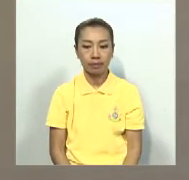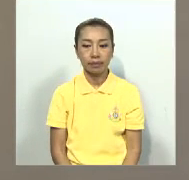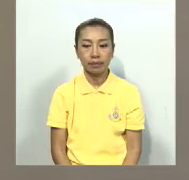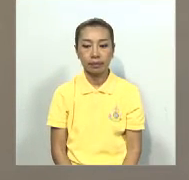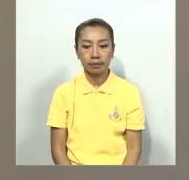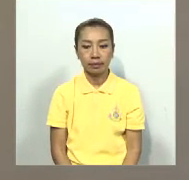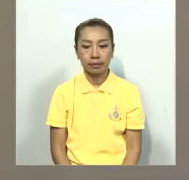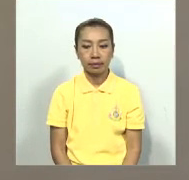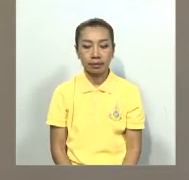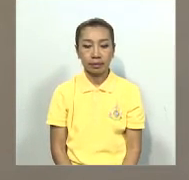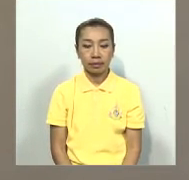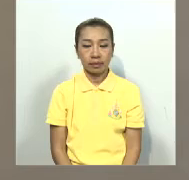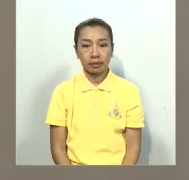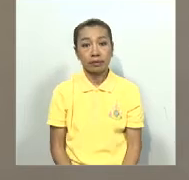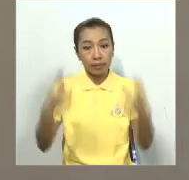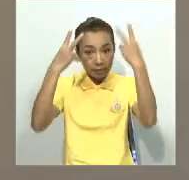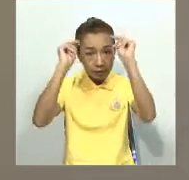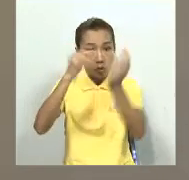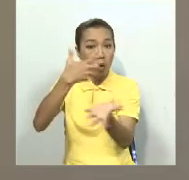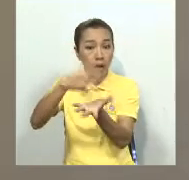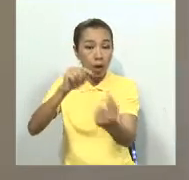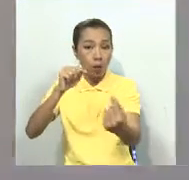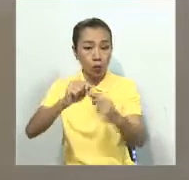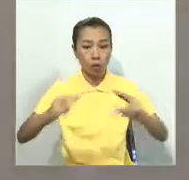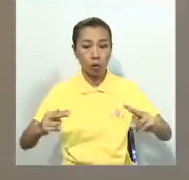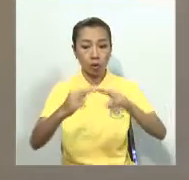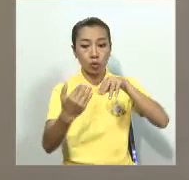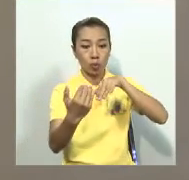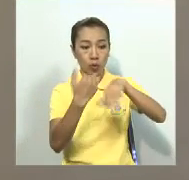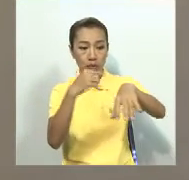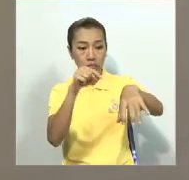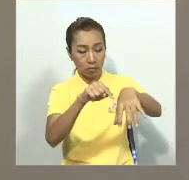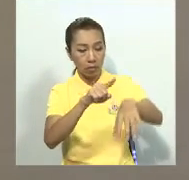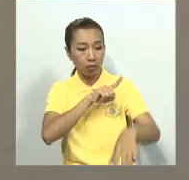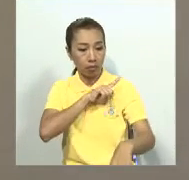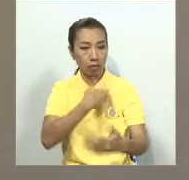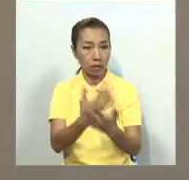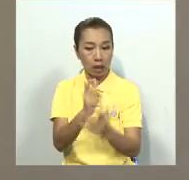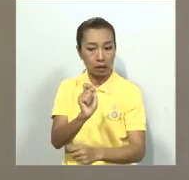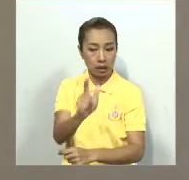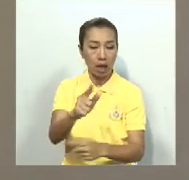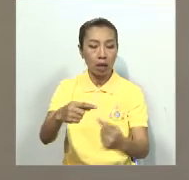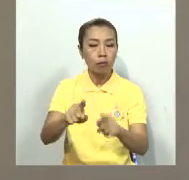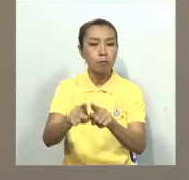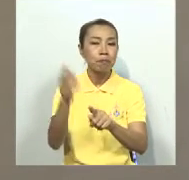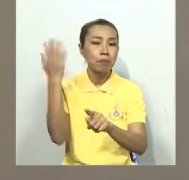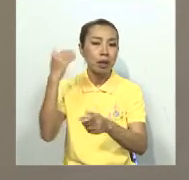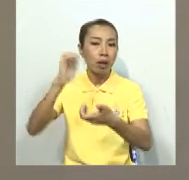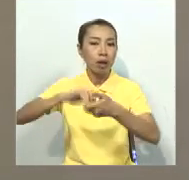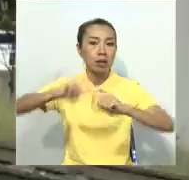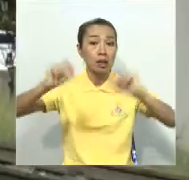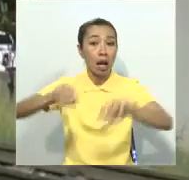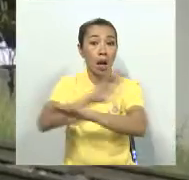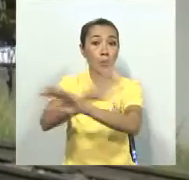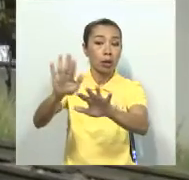นอกจากนี้ท่านนายกรัฐมนตรียังได้พูดถึงกรณีกระทรวงคมนาคมต้องจ่ายเงินชดเชยค่าบอกเลิกสัญญาเป็นวงเ